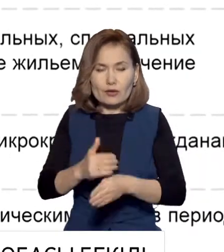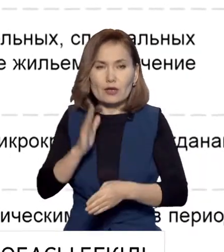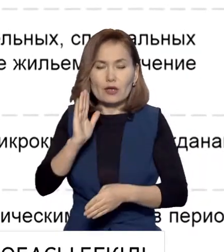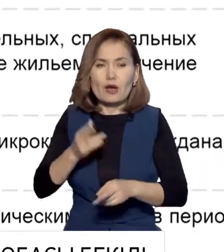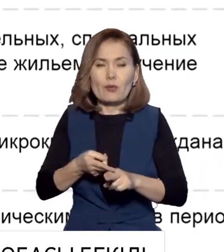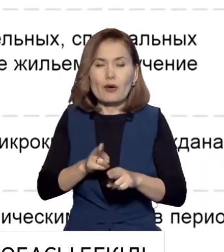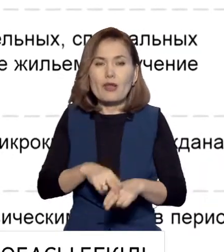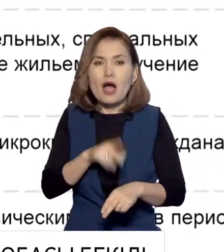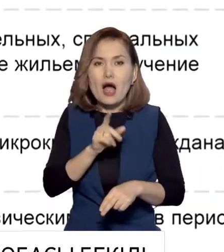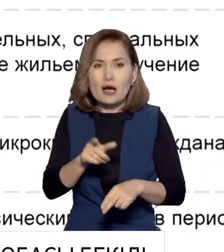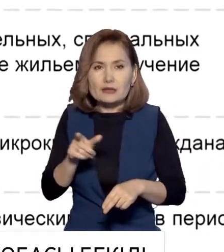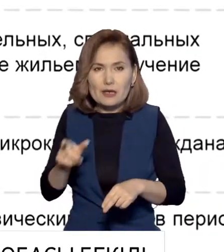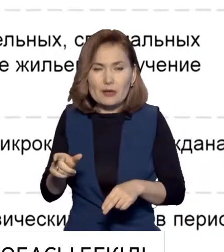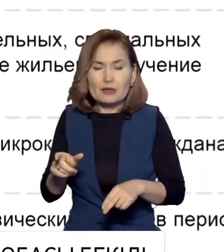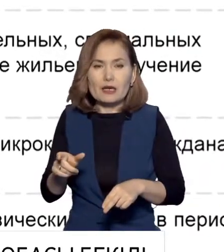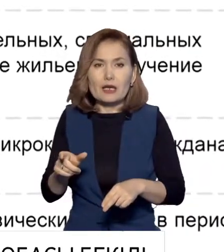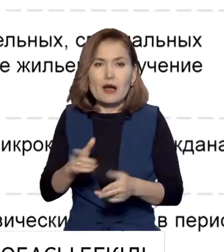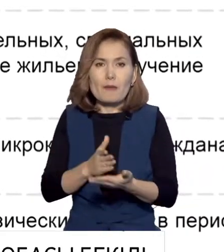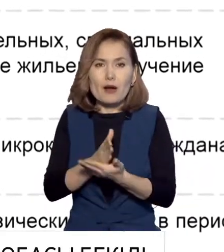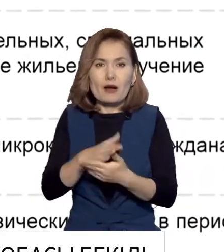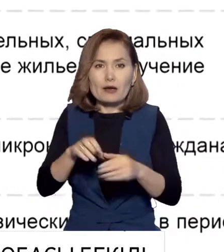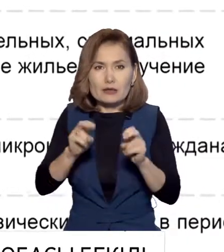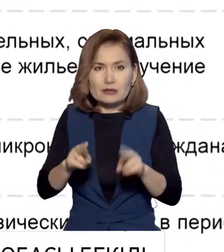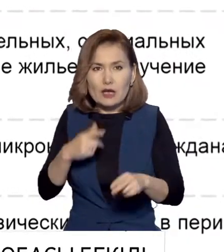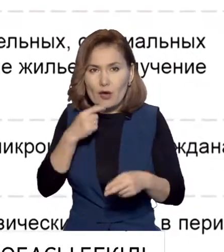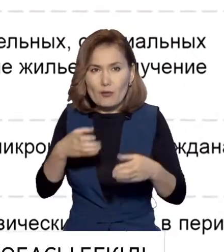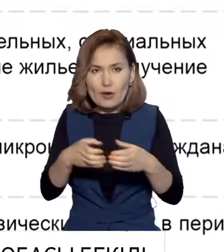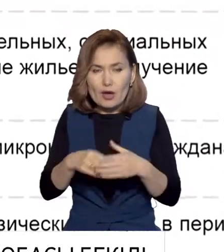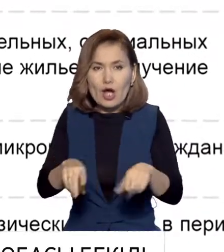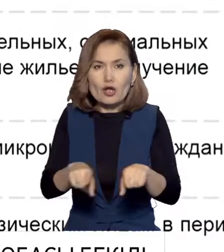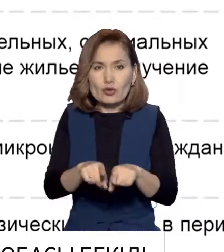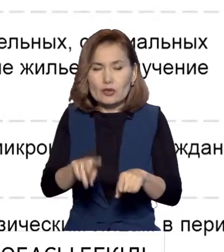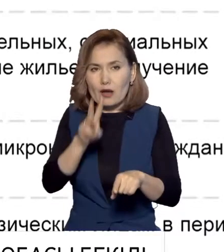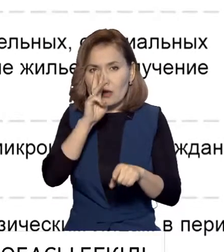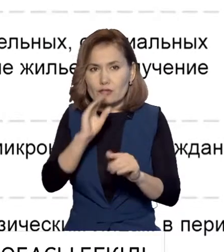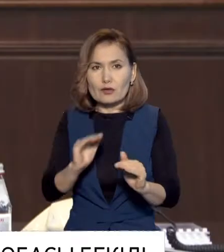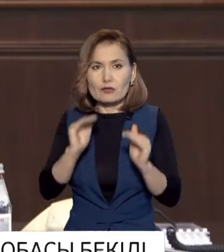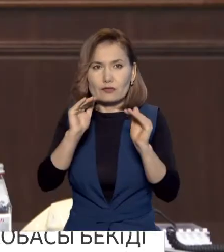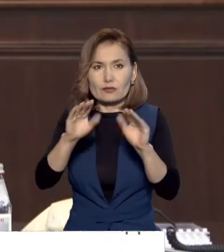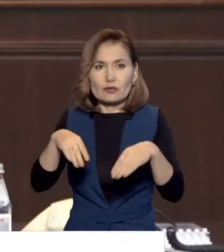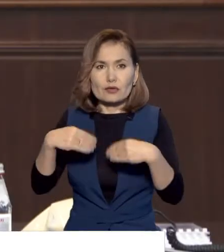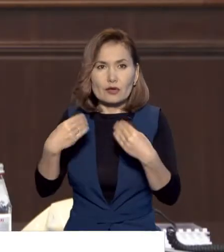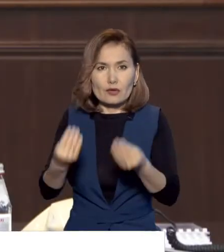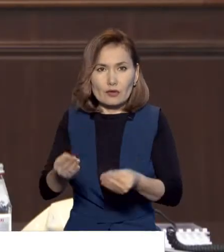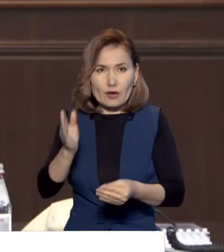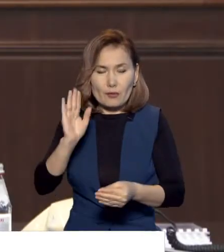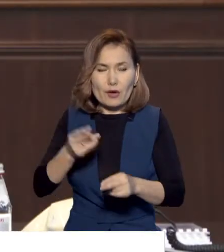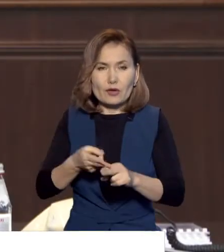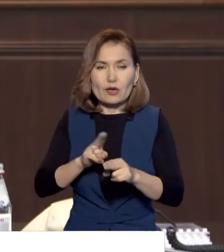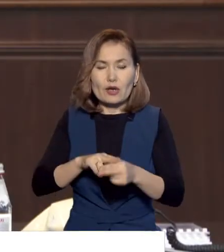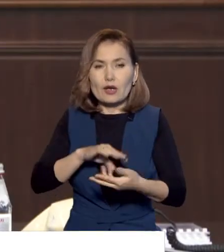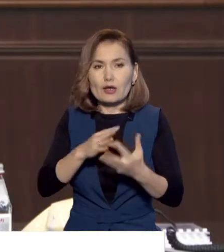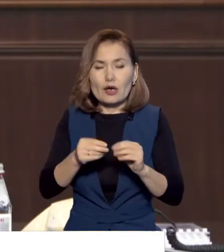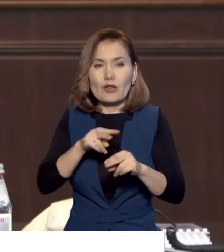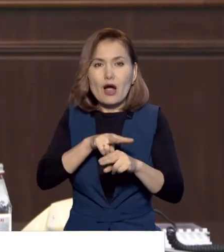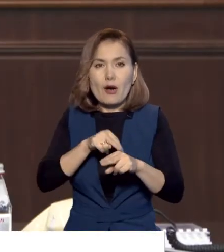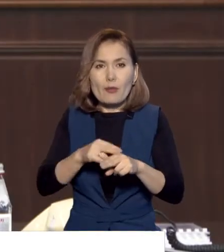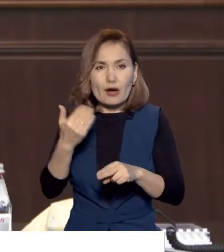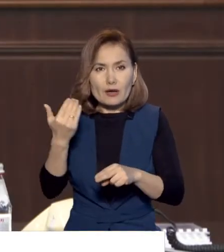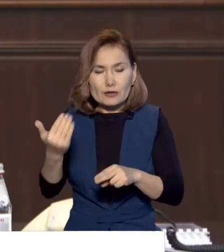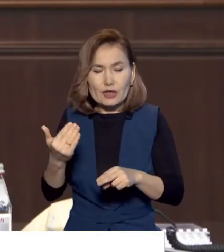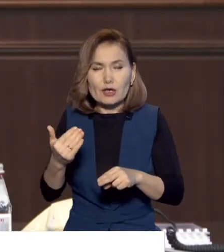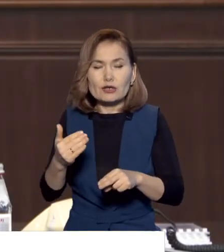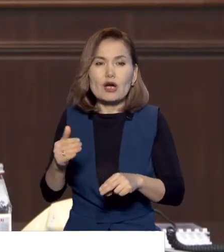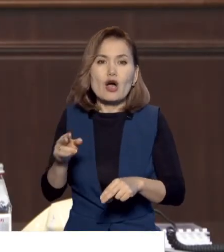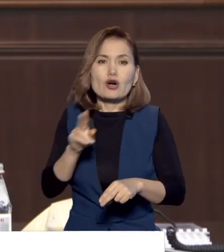мен азаматтық қорғау органдарының қызметкерлеріне де тиісті мемлекеттік қолдау көрсетілетін болады. Жоспардағы ішкі істер министрлігіне қатысты